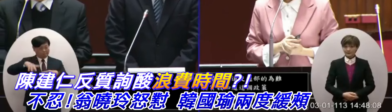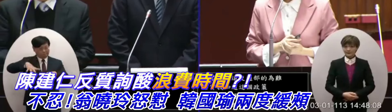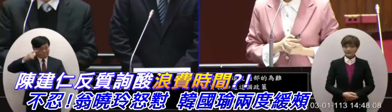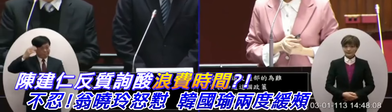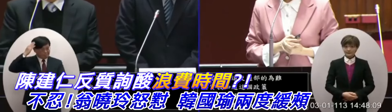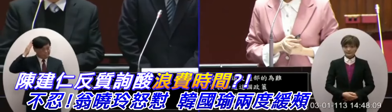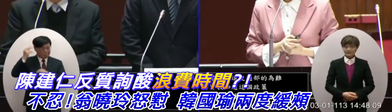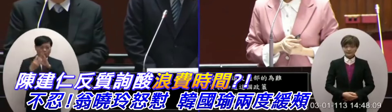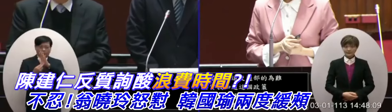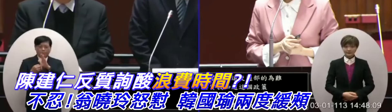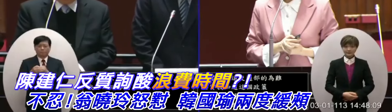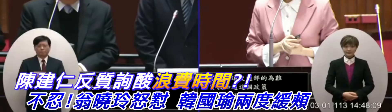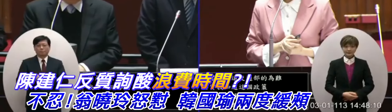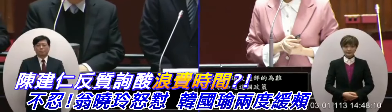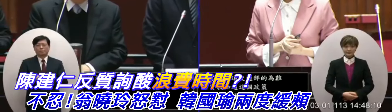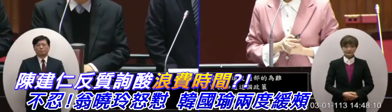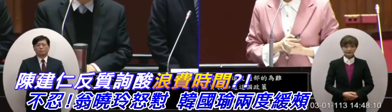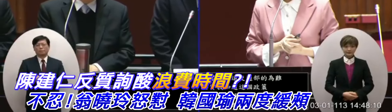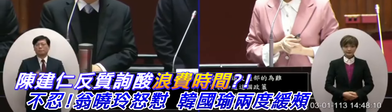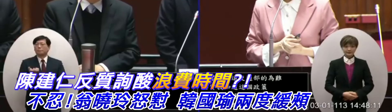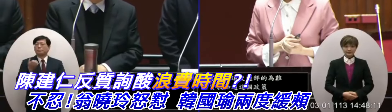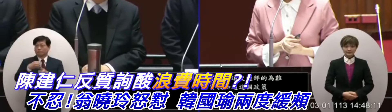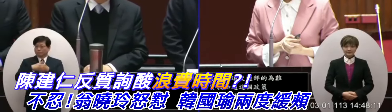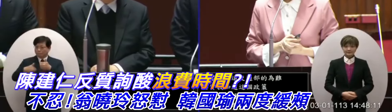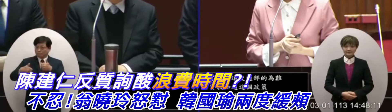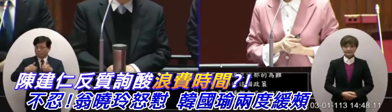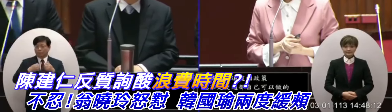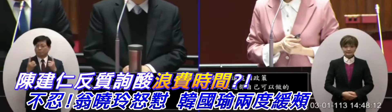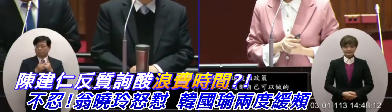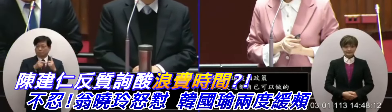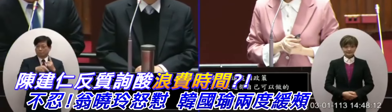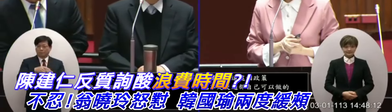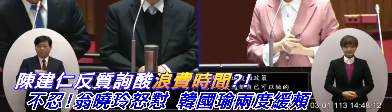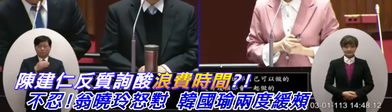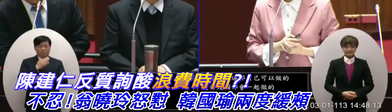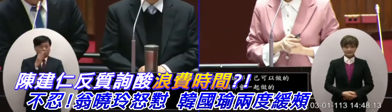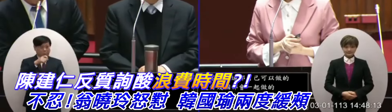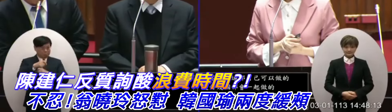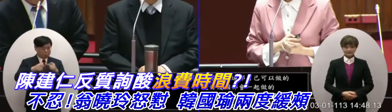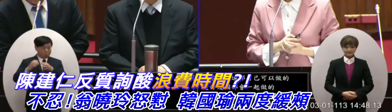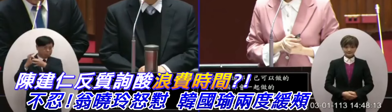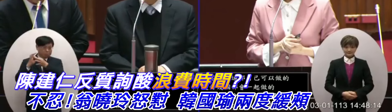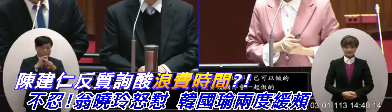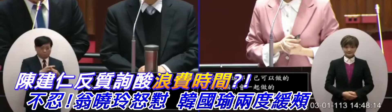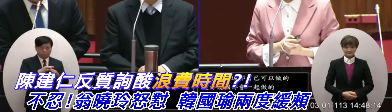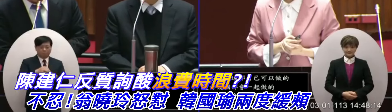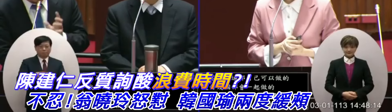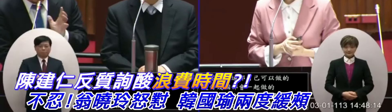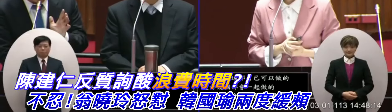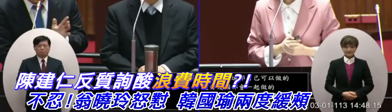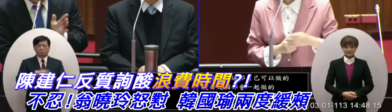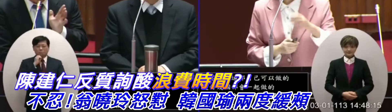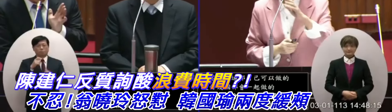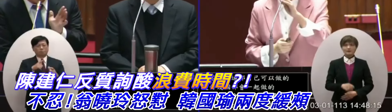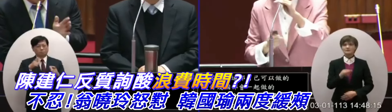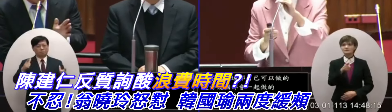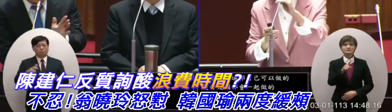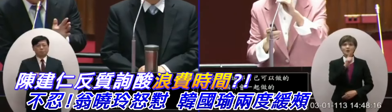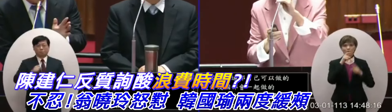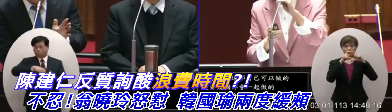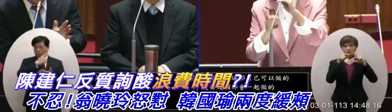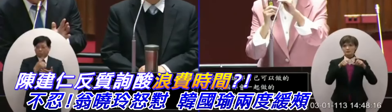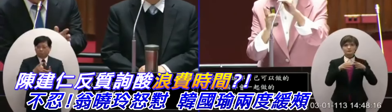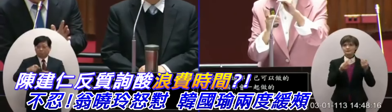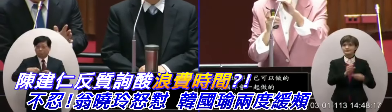开始哈，我想刚委员可能对于所谓的政策的延续哈，可能把它扩大到所有